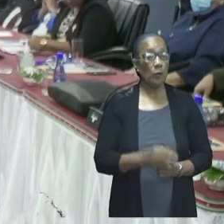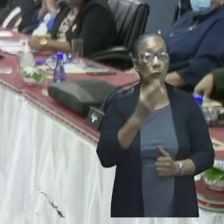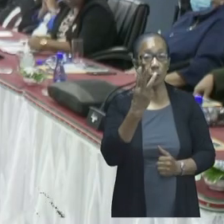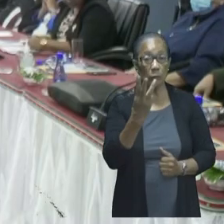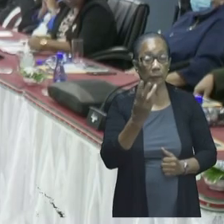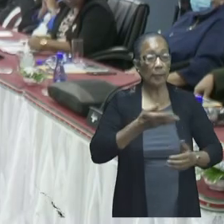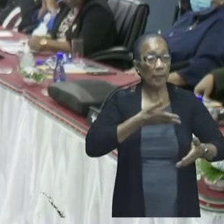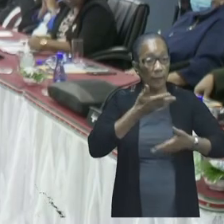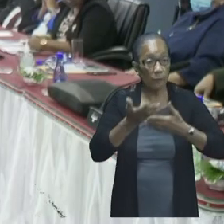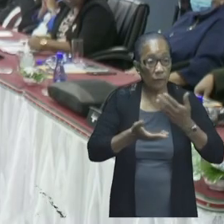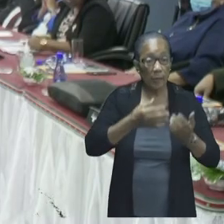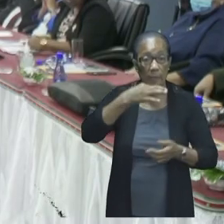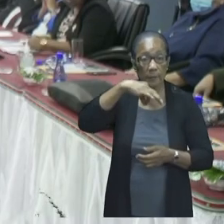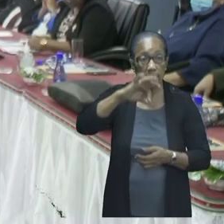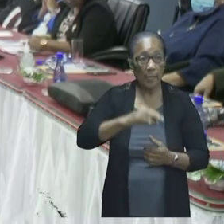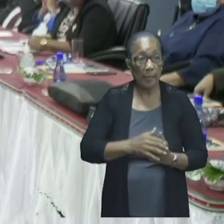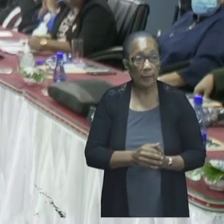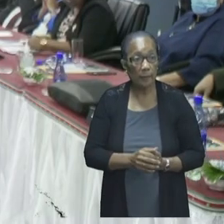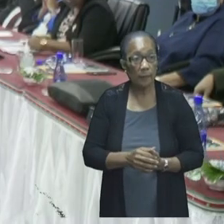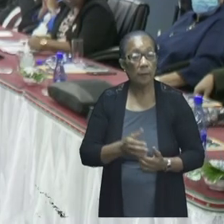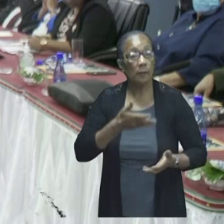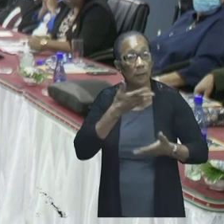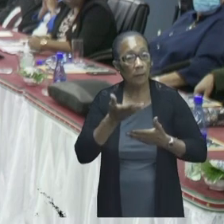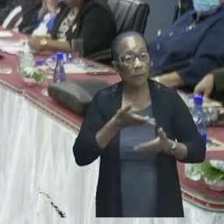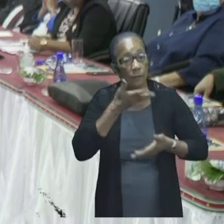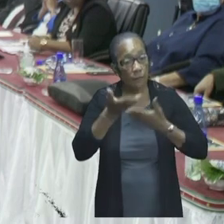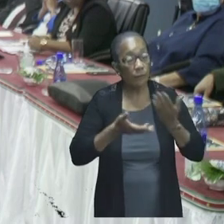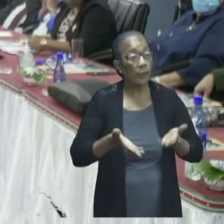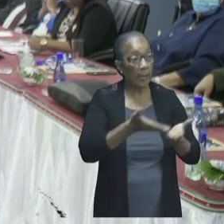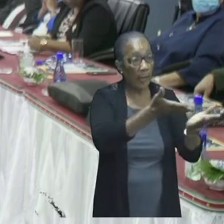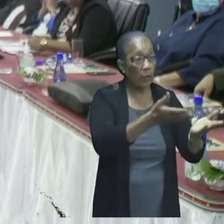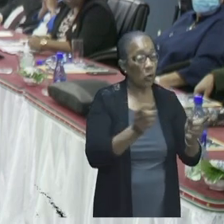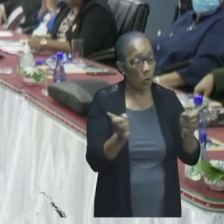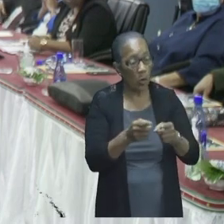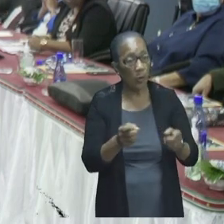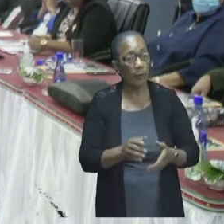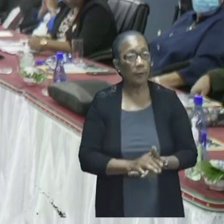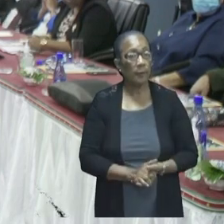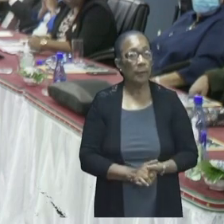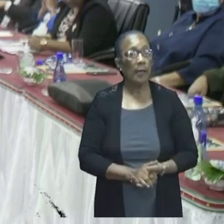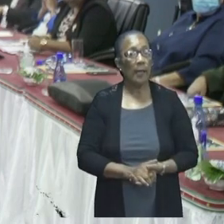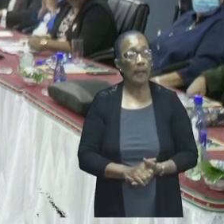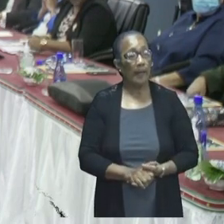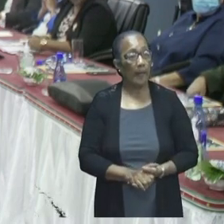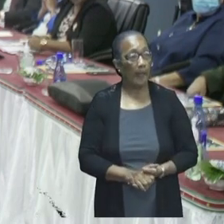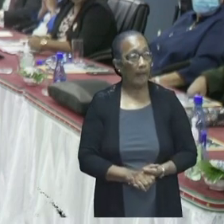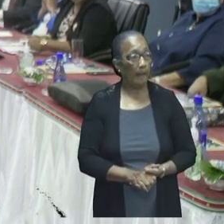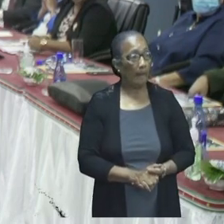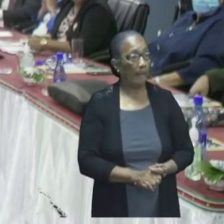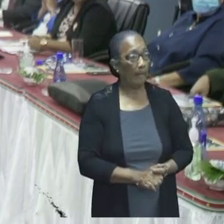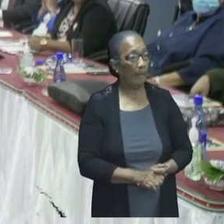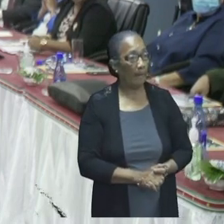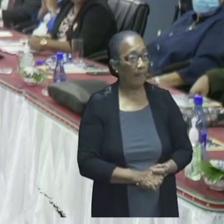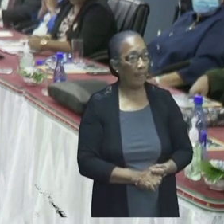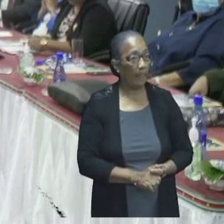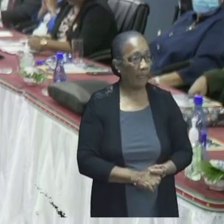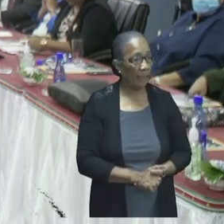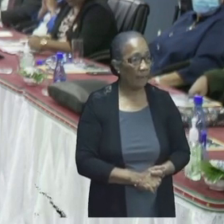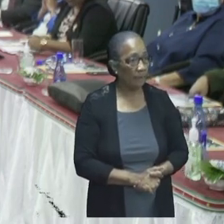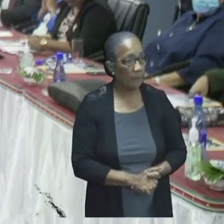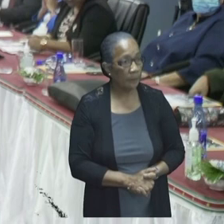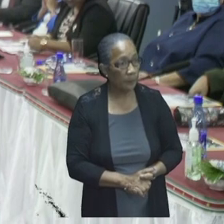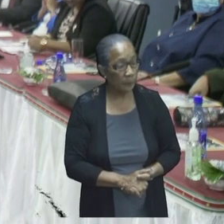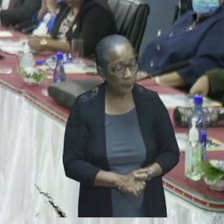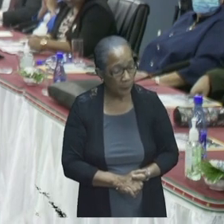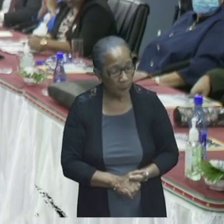vragenstellers waarom de heren nee mag ik u vragen meer vragen korte snelle daarna deel 2 laat over